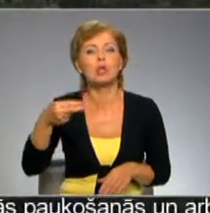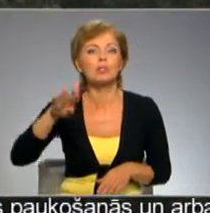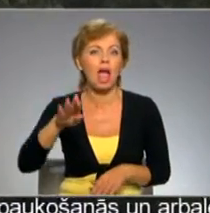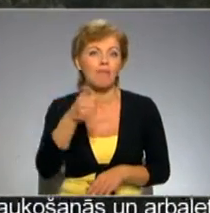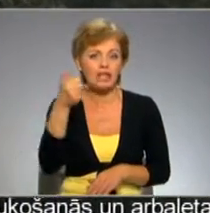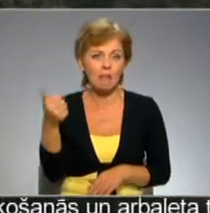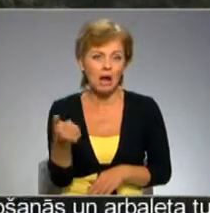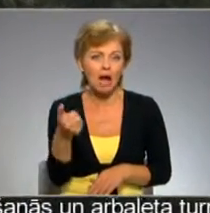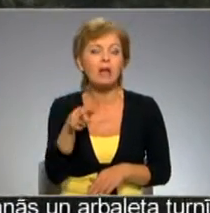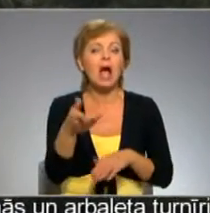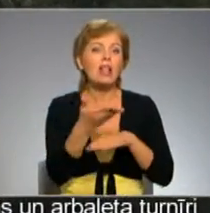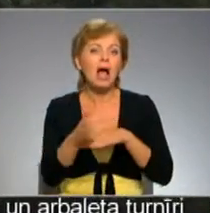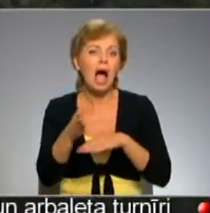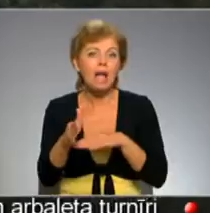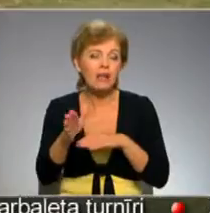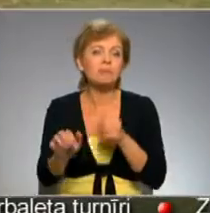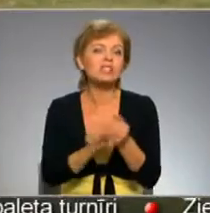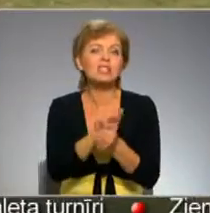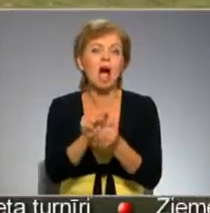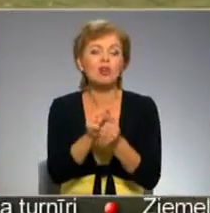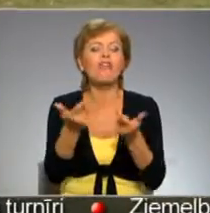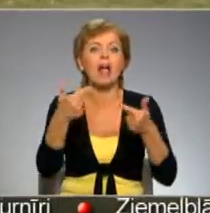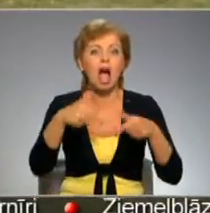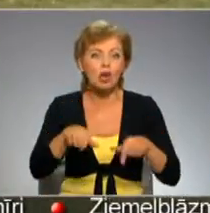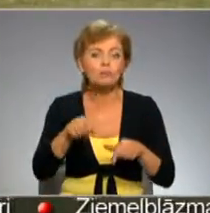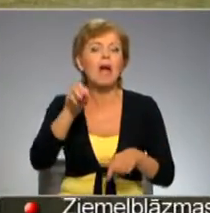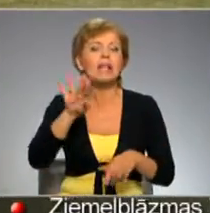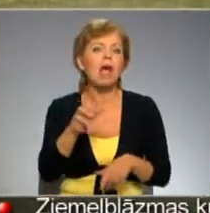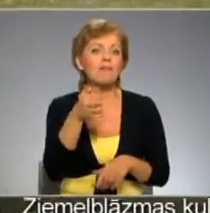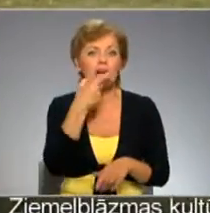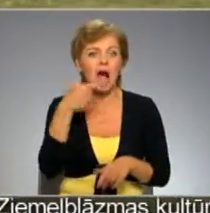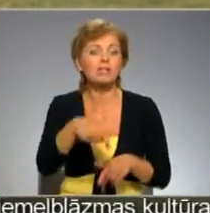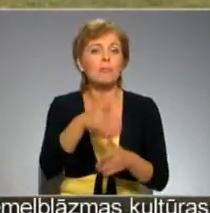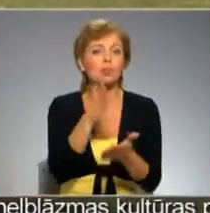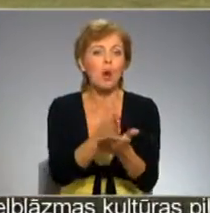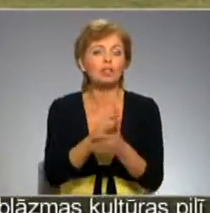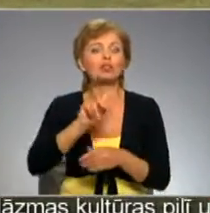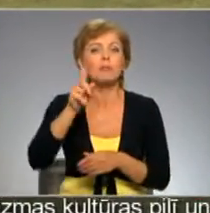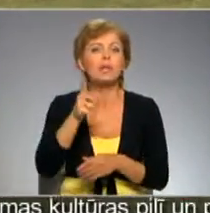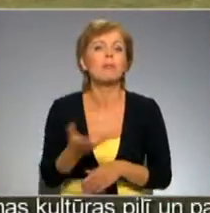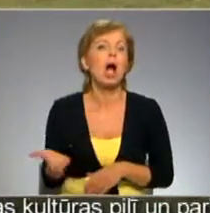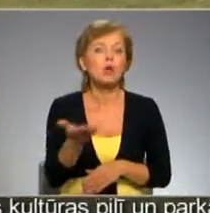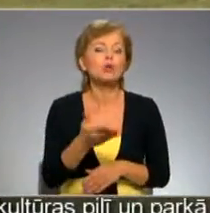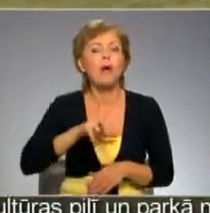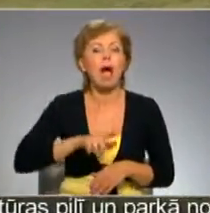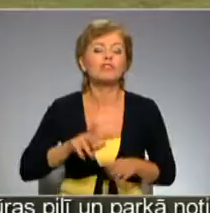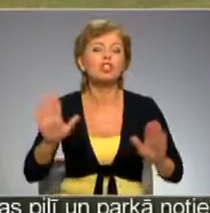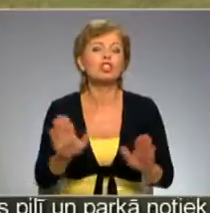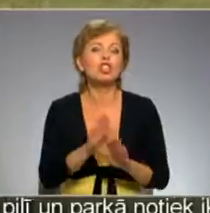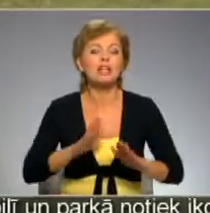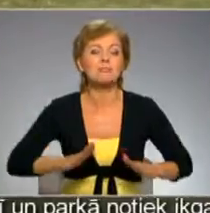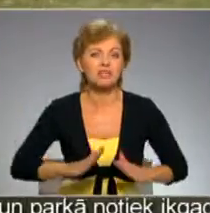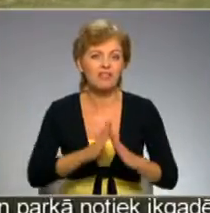1729. Gadam un tad to lēnām sagrāvis laika zobs. Vēl 19. Gadsimtā šeit notikuši arī pirmie kurzemes latviešu dziesmu svētki, bet